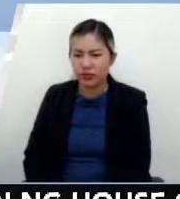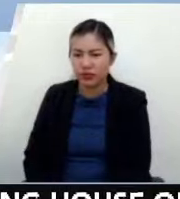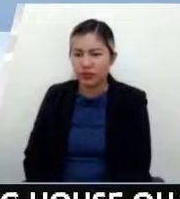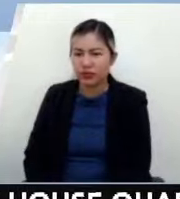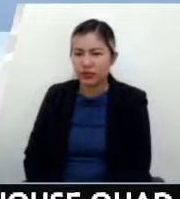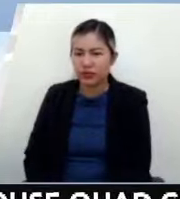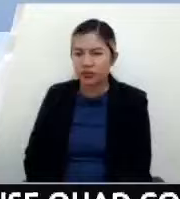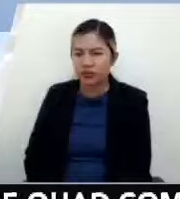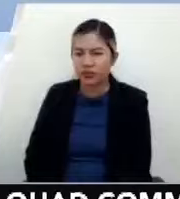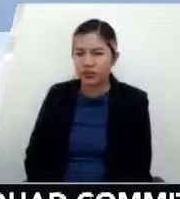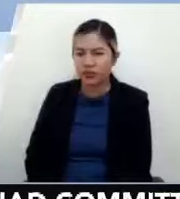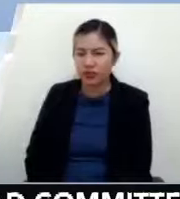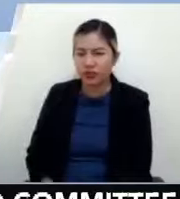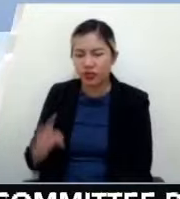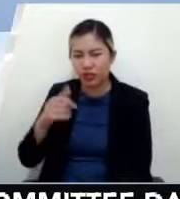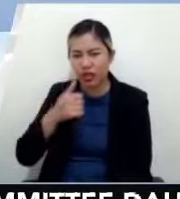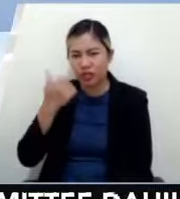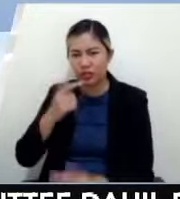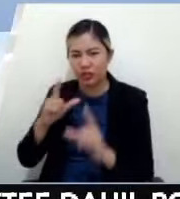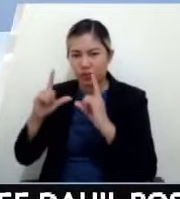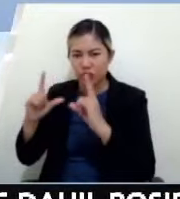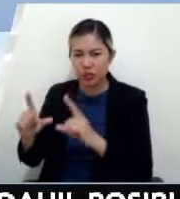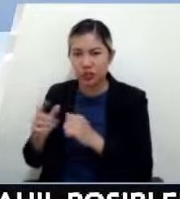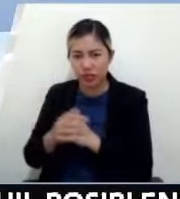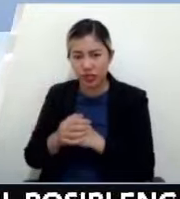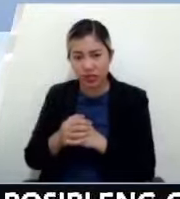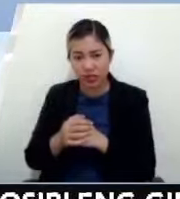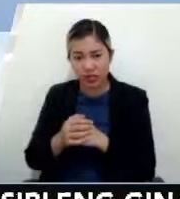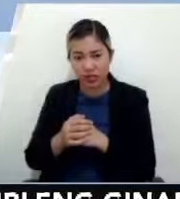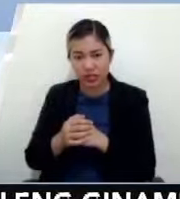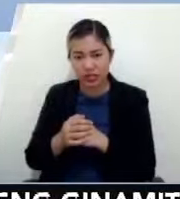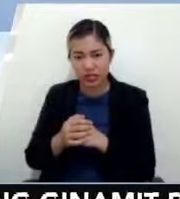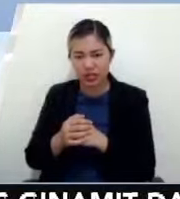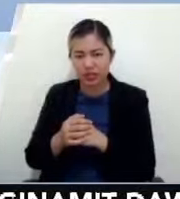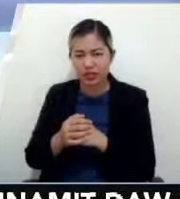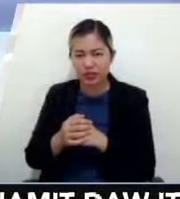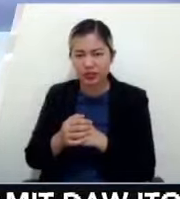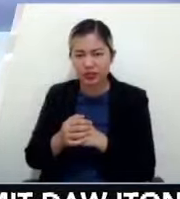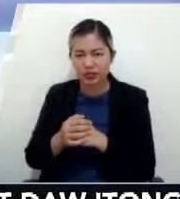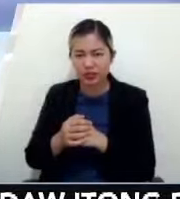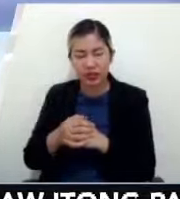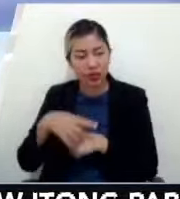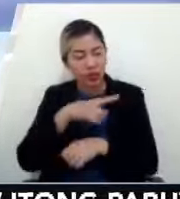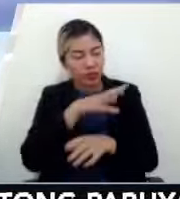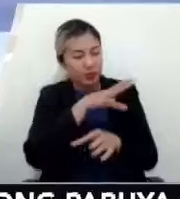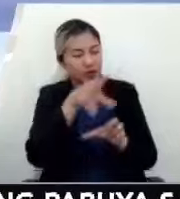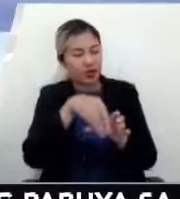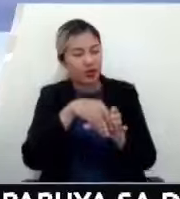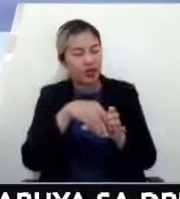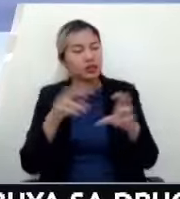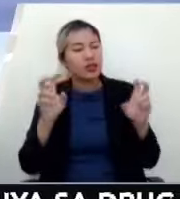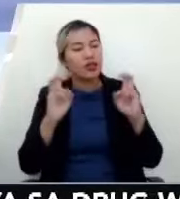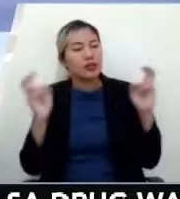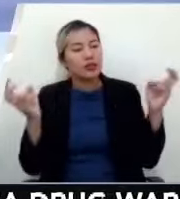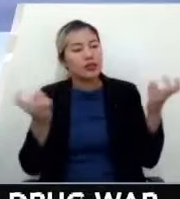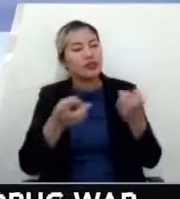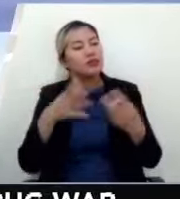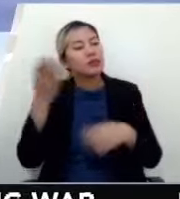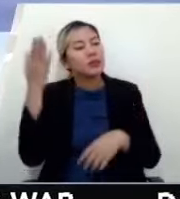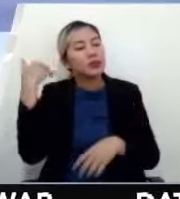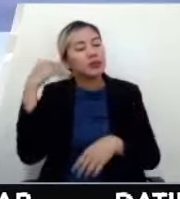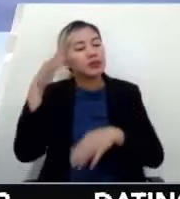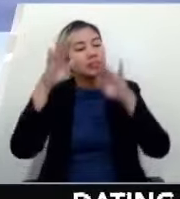na Oo h ba Raffy ah Kayo po y naging bahagi ng gabinete ni dating Pangulong Rodrigo Duterte bilang justice